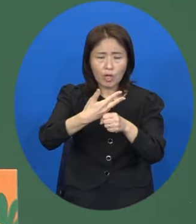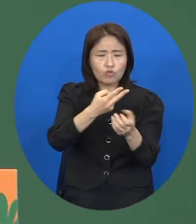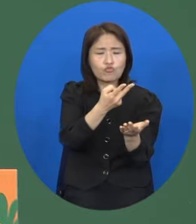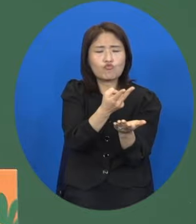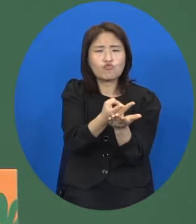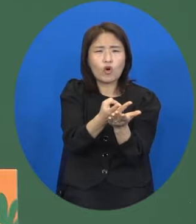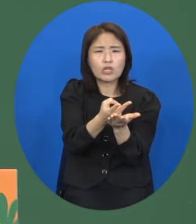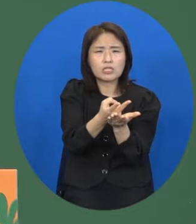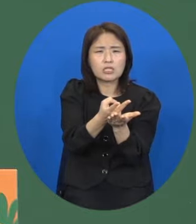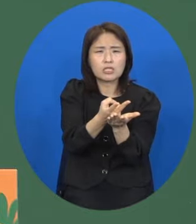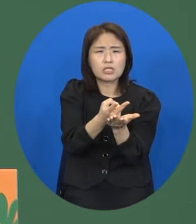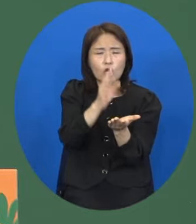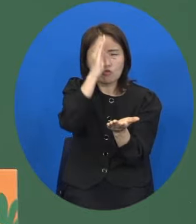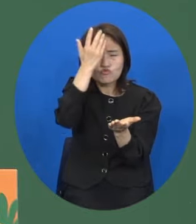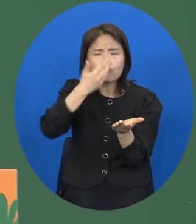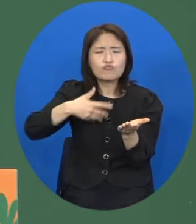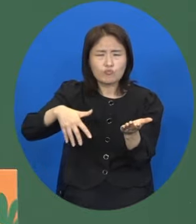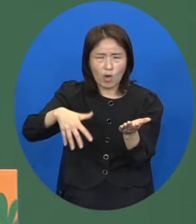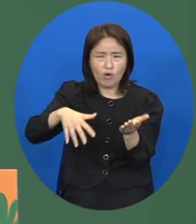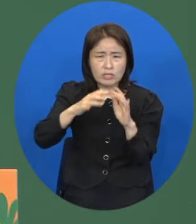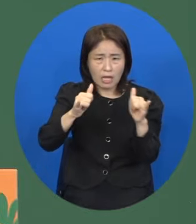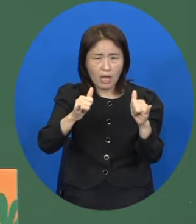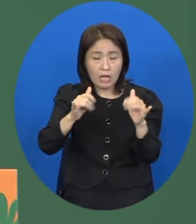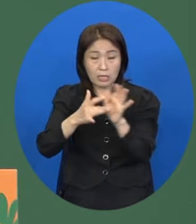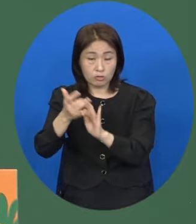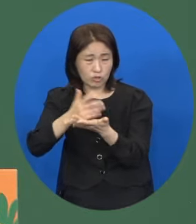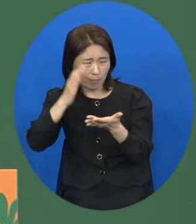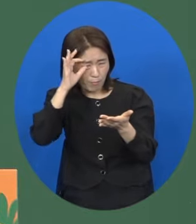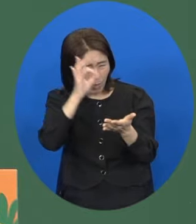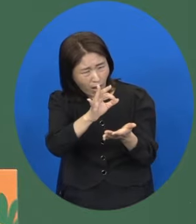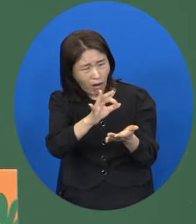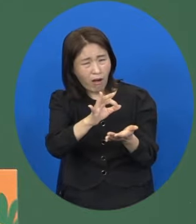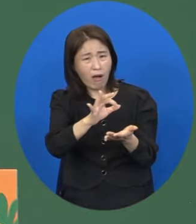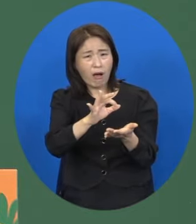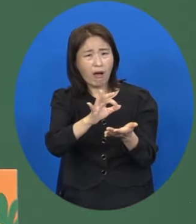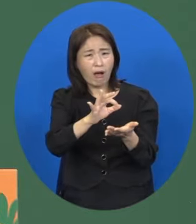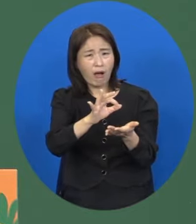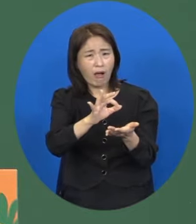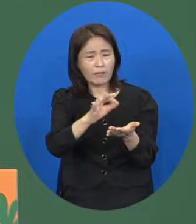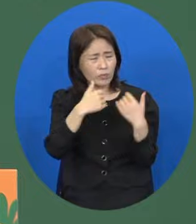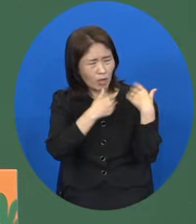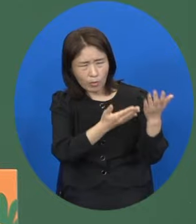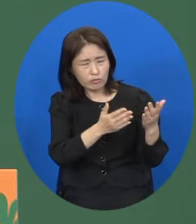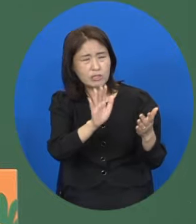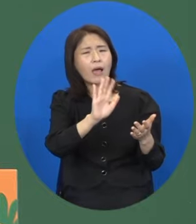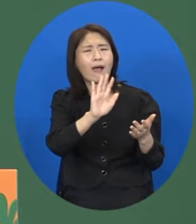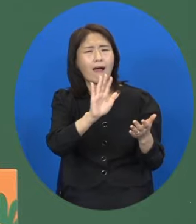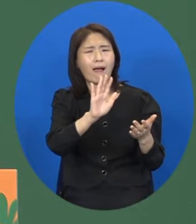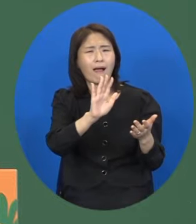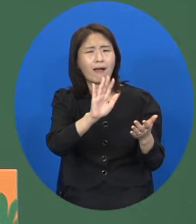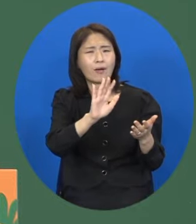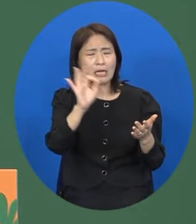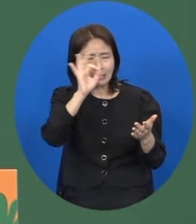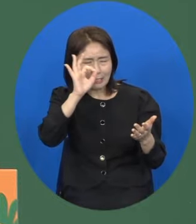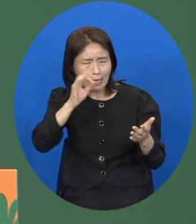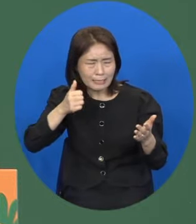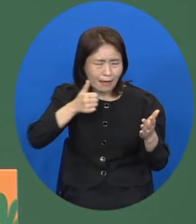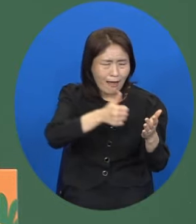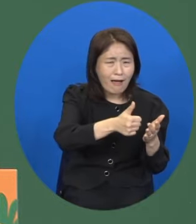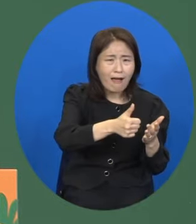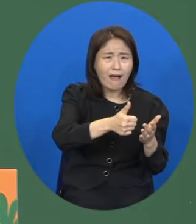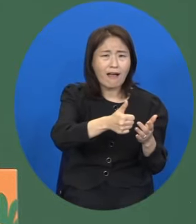누워있는 병자를 예수님 보았습니다. 그냥 지나치지 않으셨습니다. 찾아가